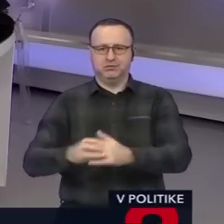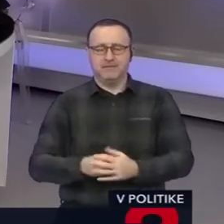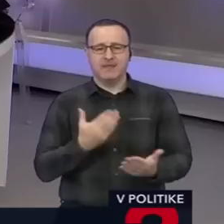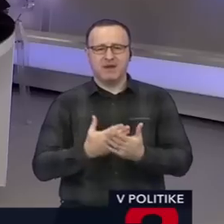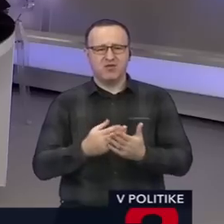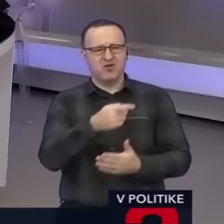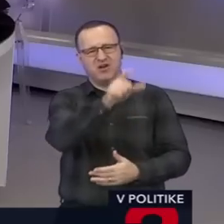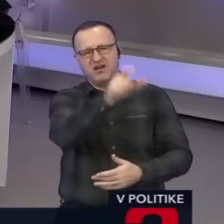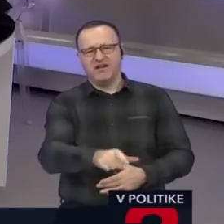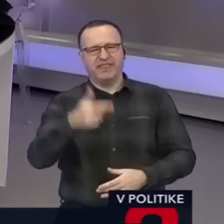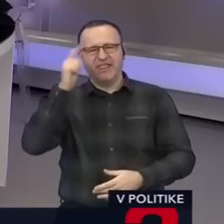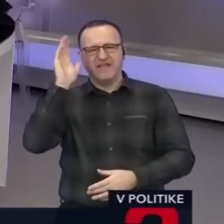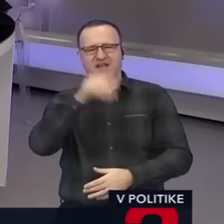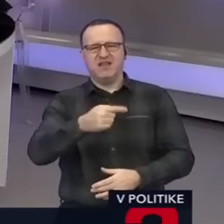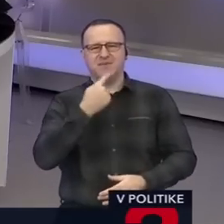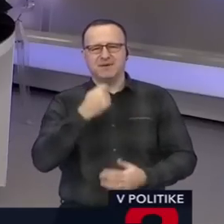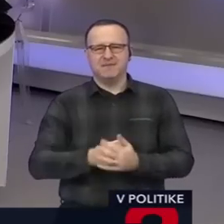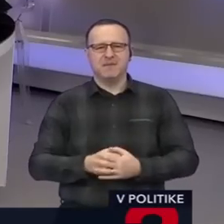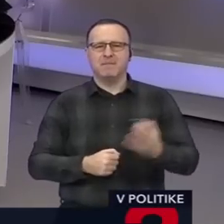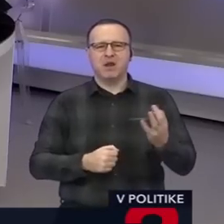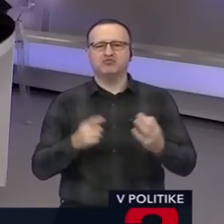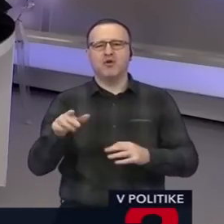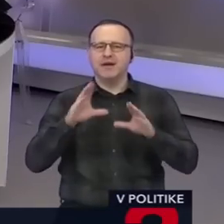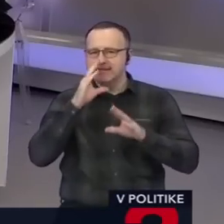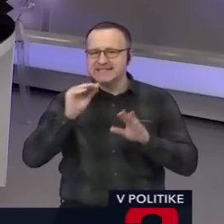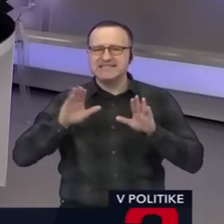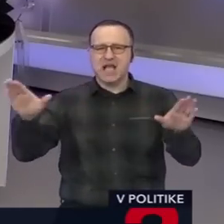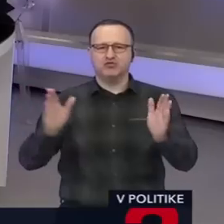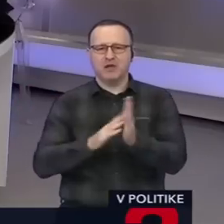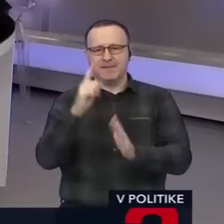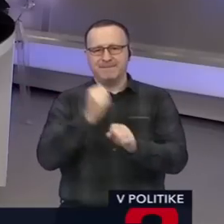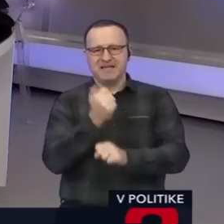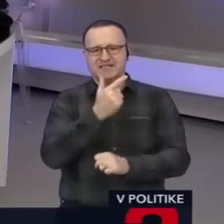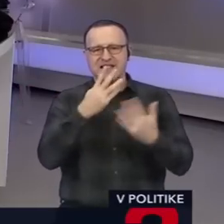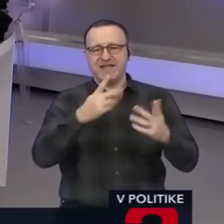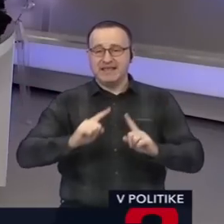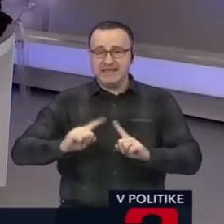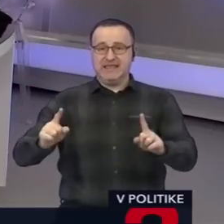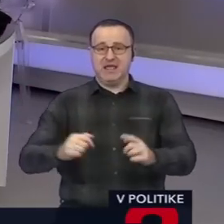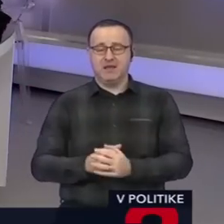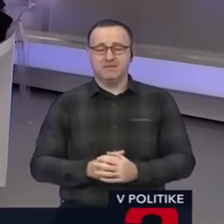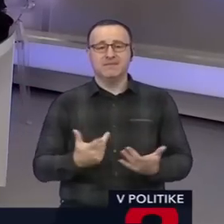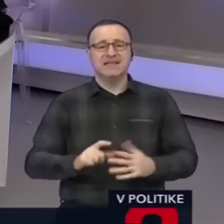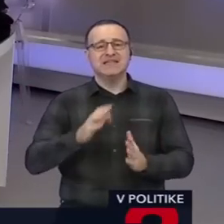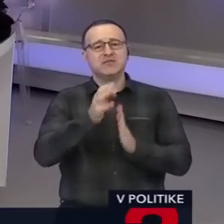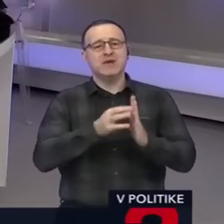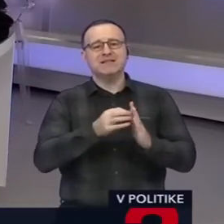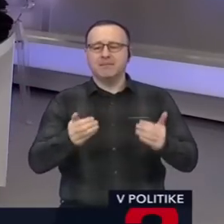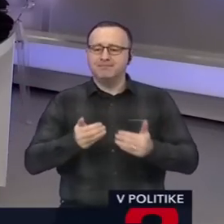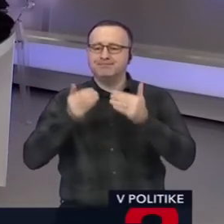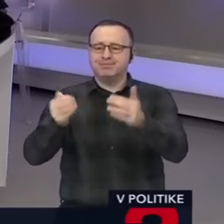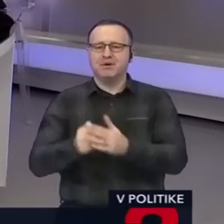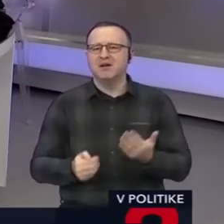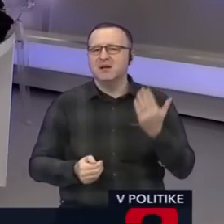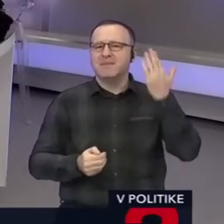aj z tohto dôvodu, že prečo by to malo byť pri MiG-29 inak? Lebo sa posunula situácia. V tom čase opäť Robert Fico